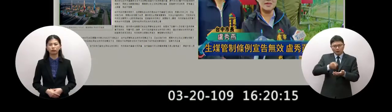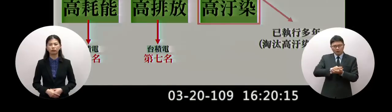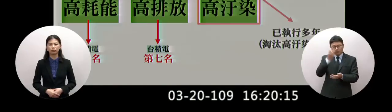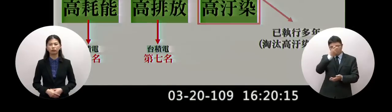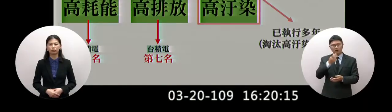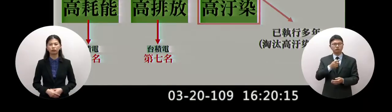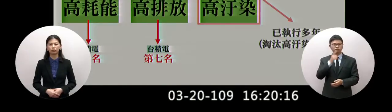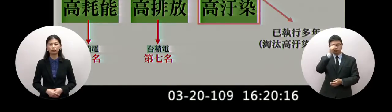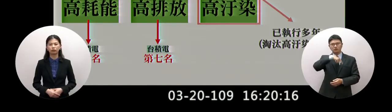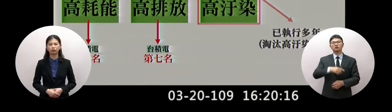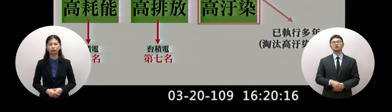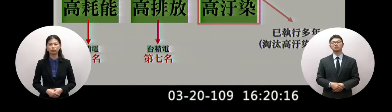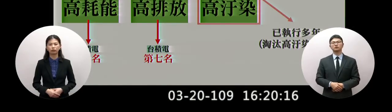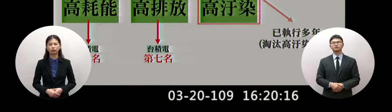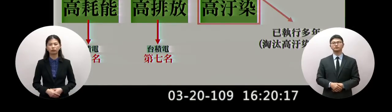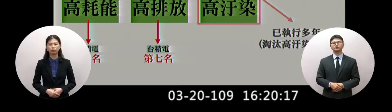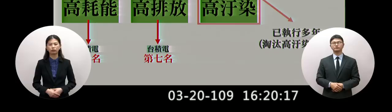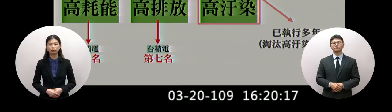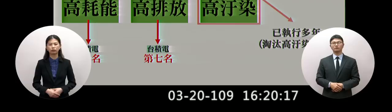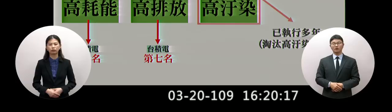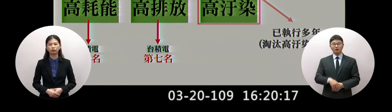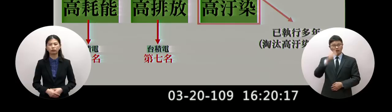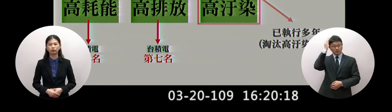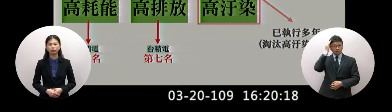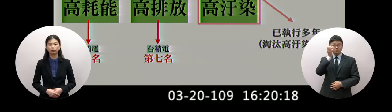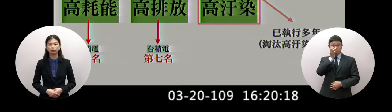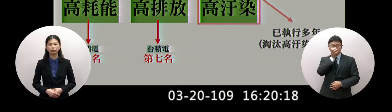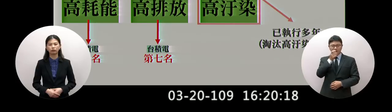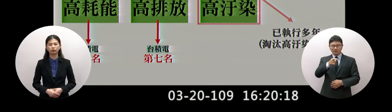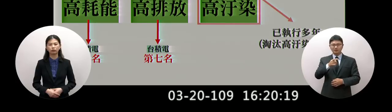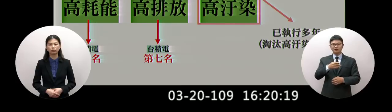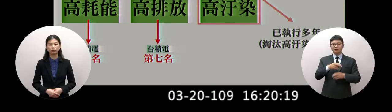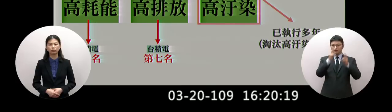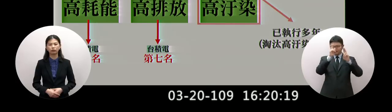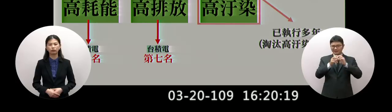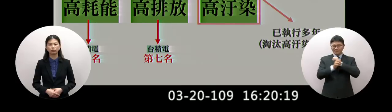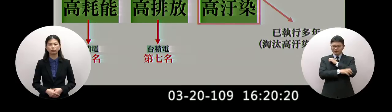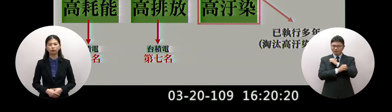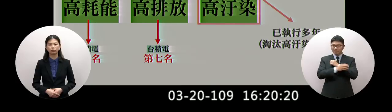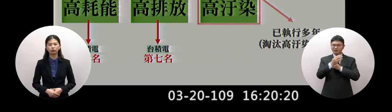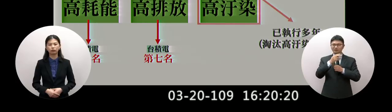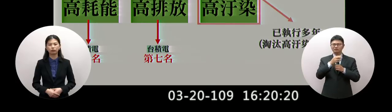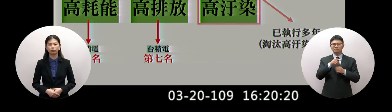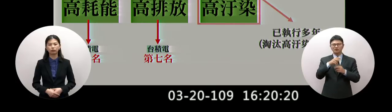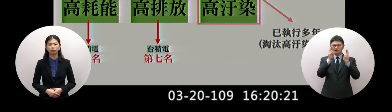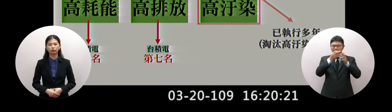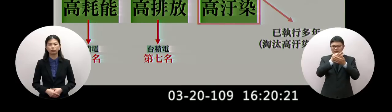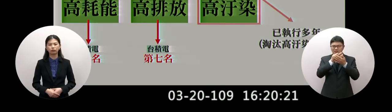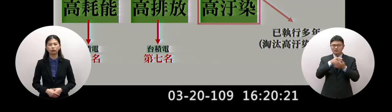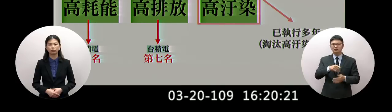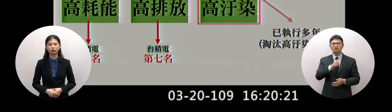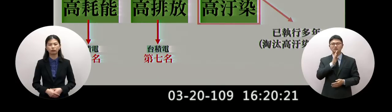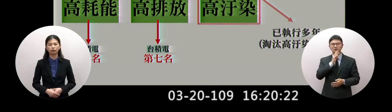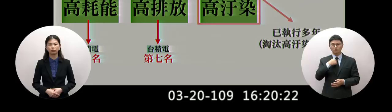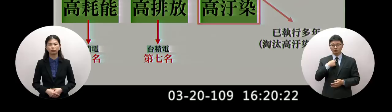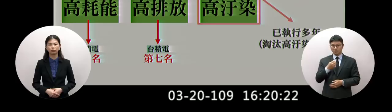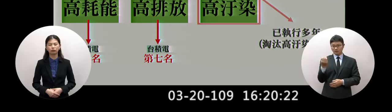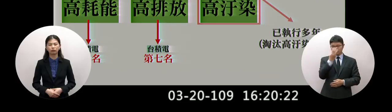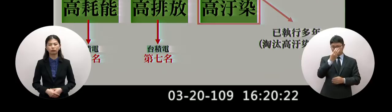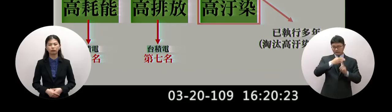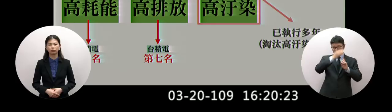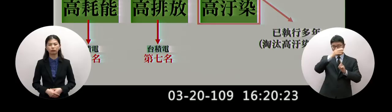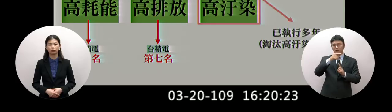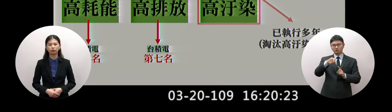能减碳，我们政府已经减了不知道多少年。按理说，产业政策我们应该是要淘汰三高产